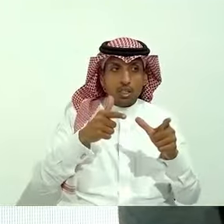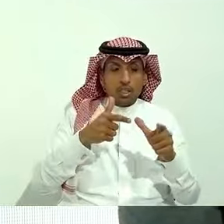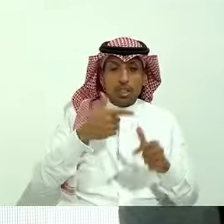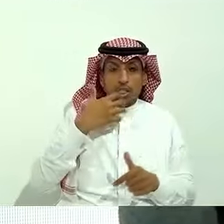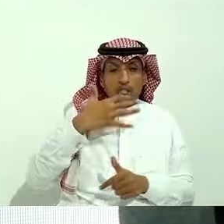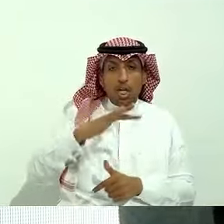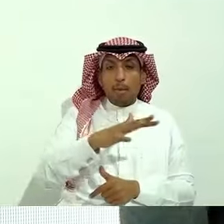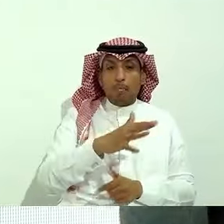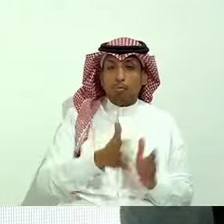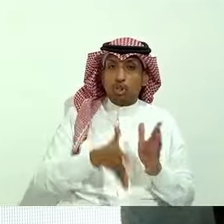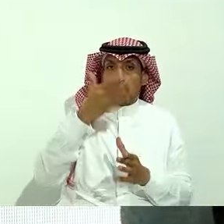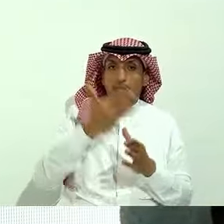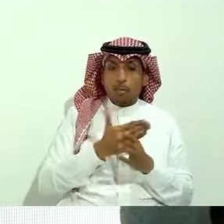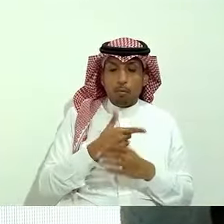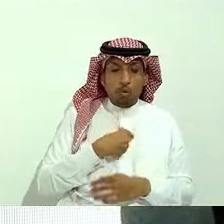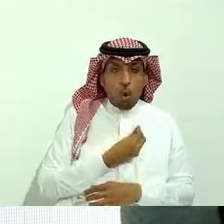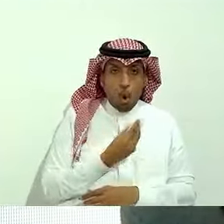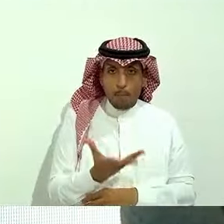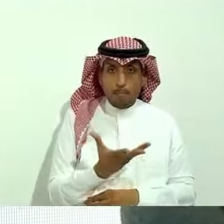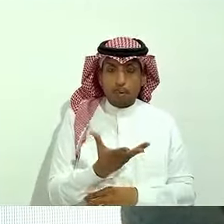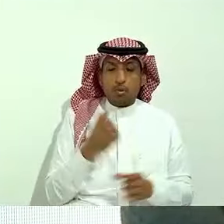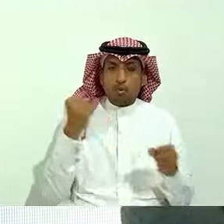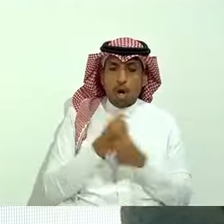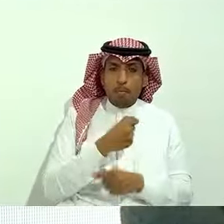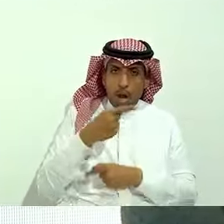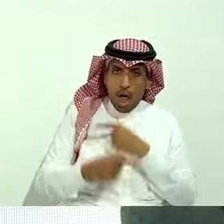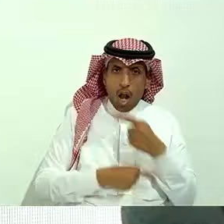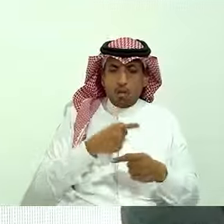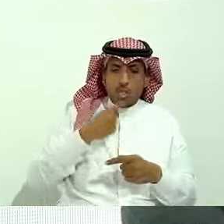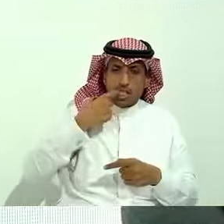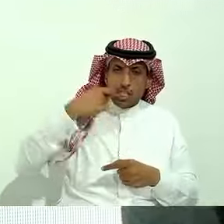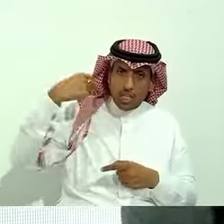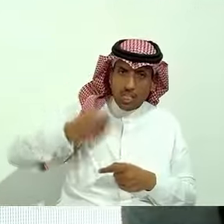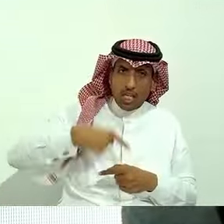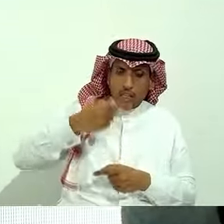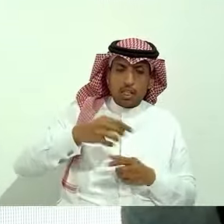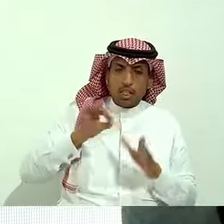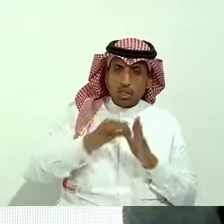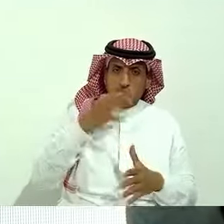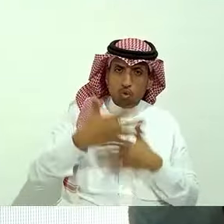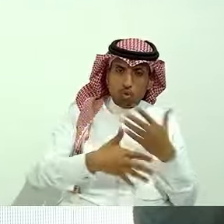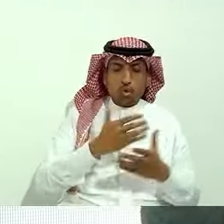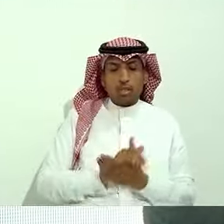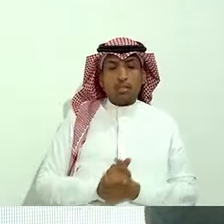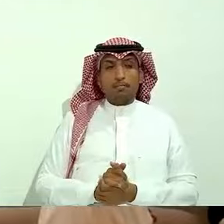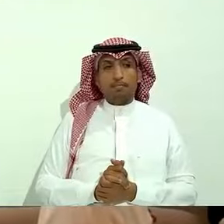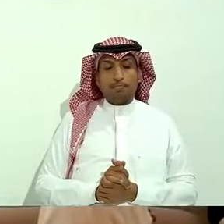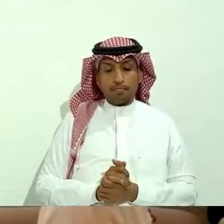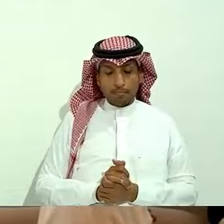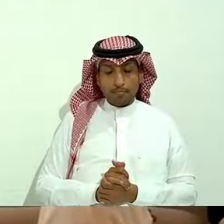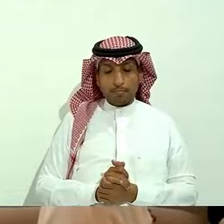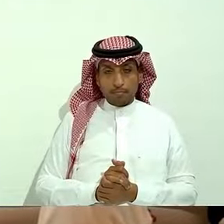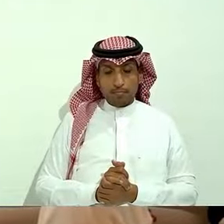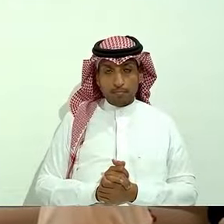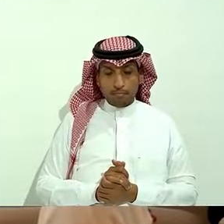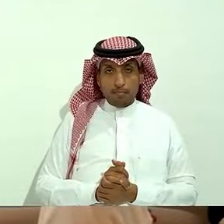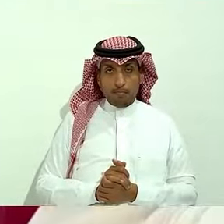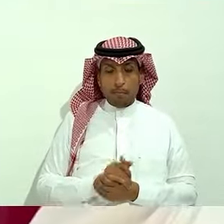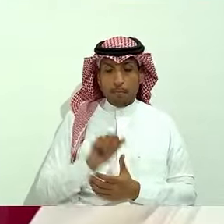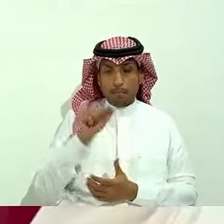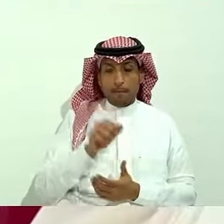حتى يحبه ويستمر في حبه وإتقانه واستخدامه. أي صدق فعلا دكتورة ليلى، من